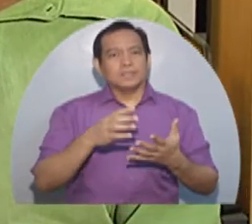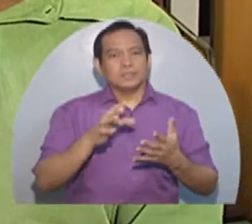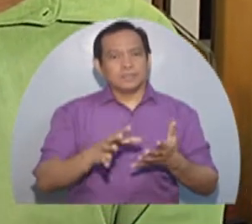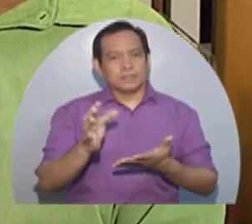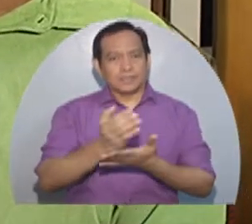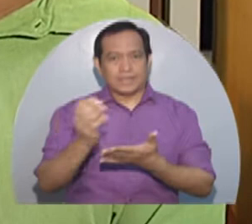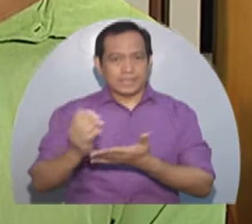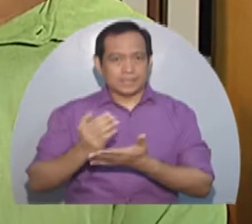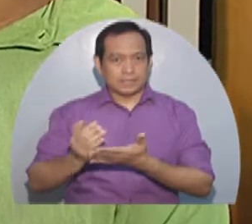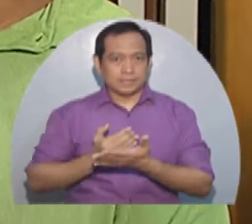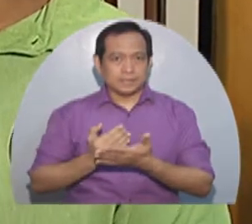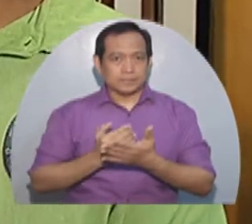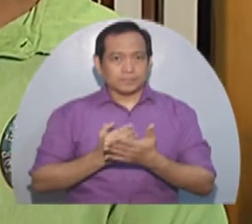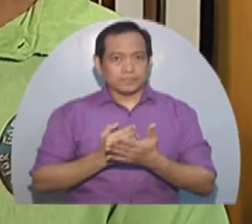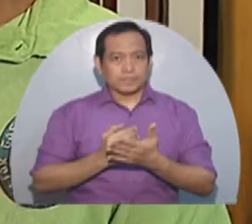namumulot kami ng mga,